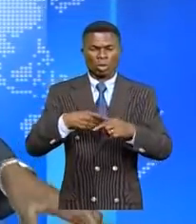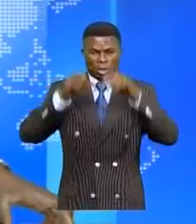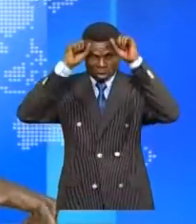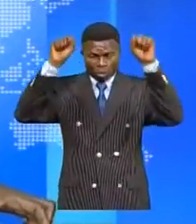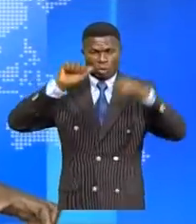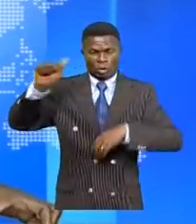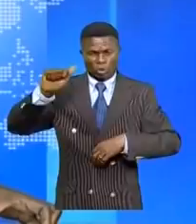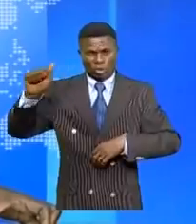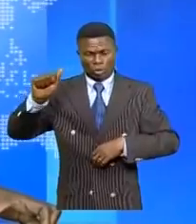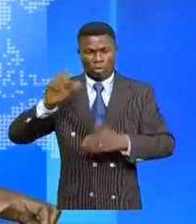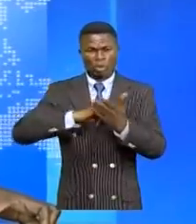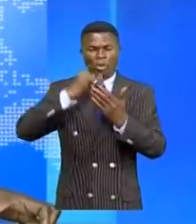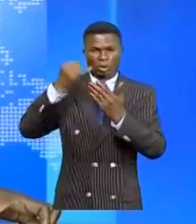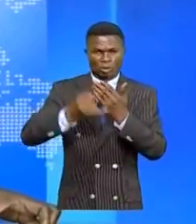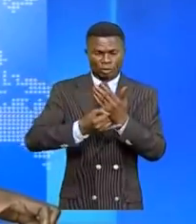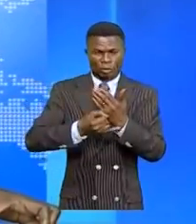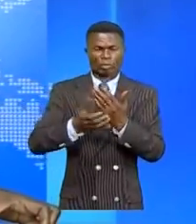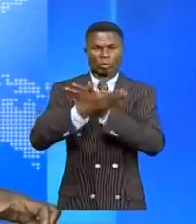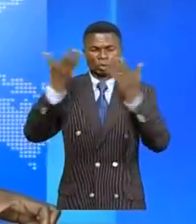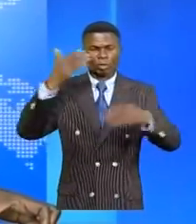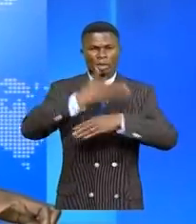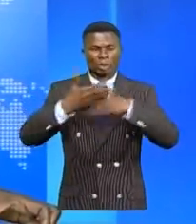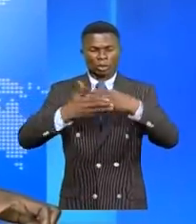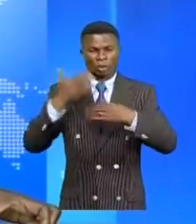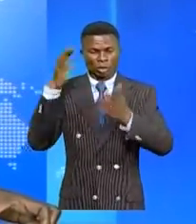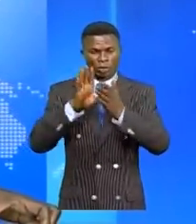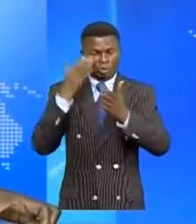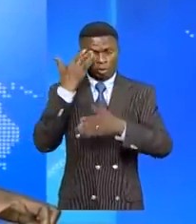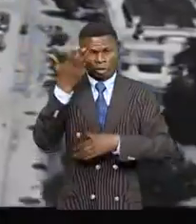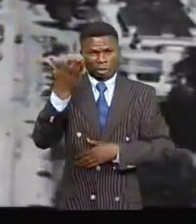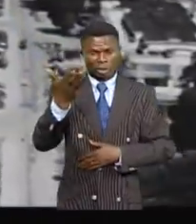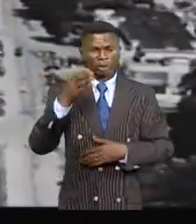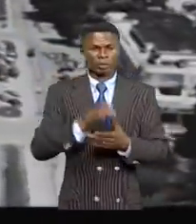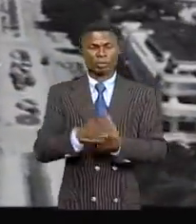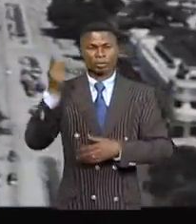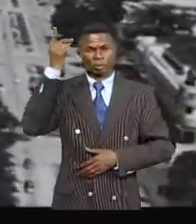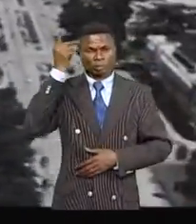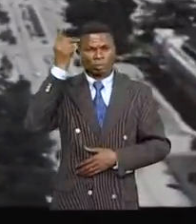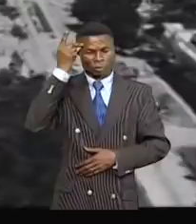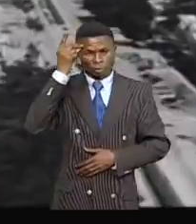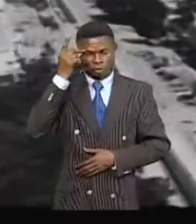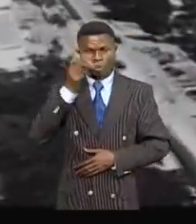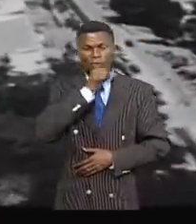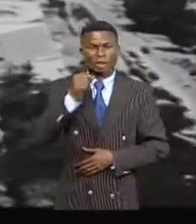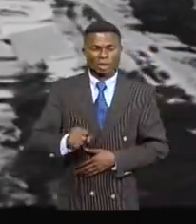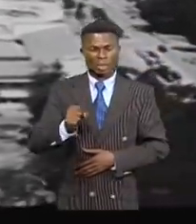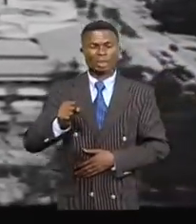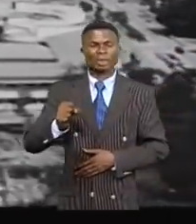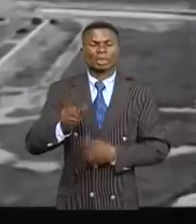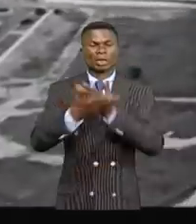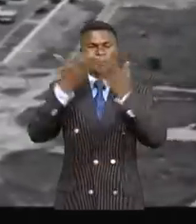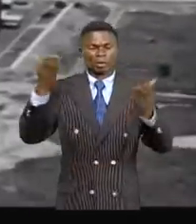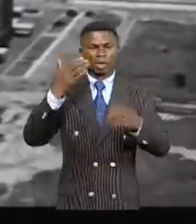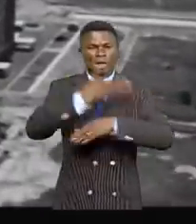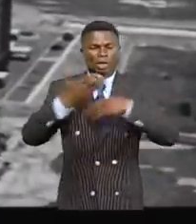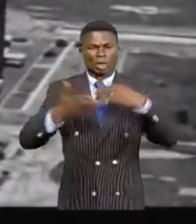la République du projet Moderne Construction. Willy Atunakov. Kinshasa, ancienne Léopoldville, construite vers les